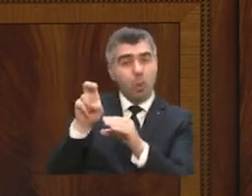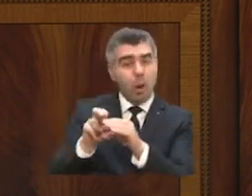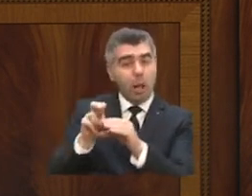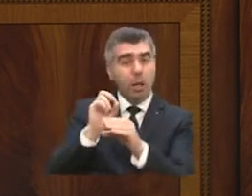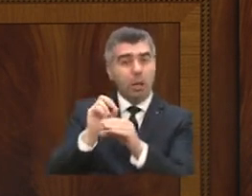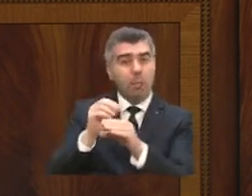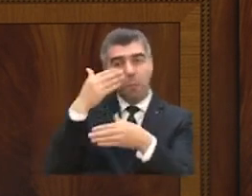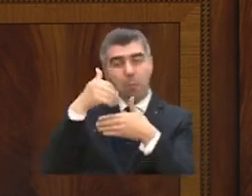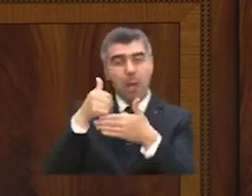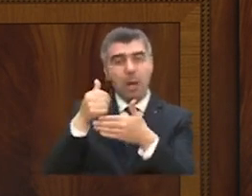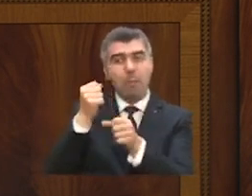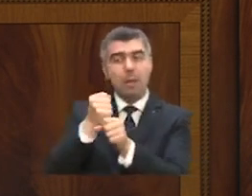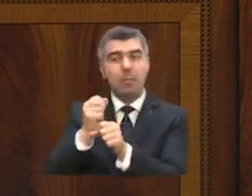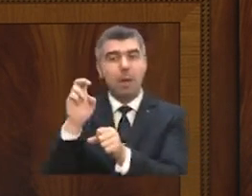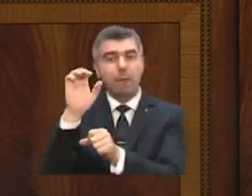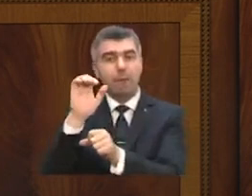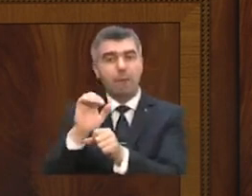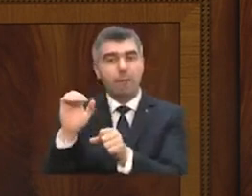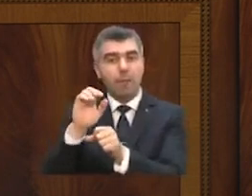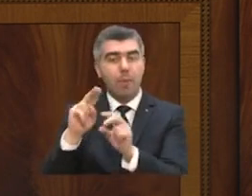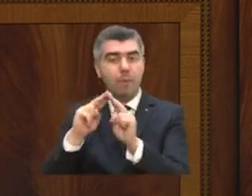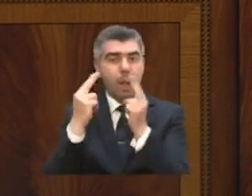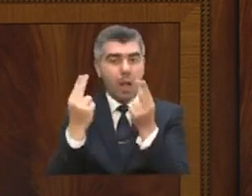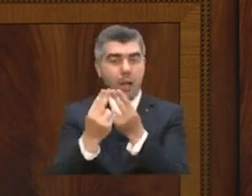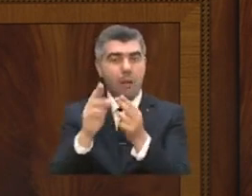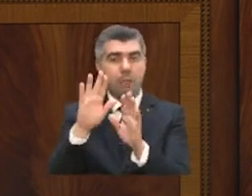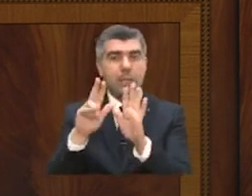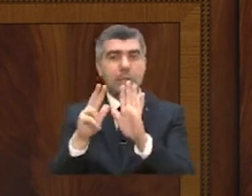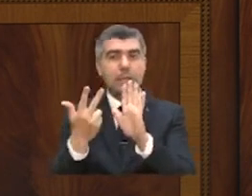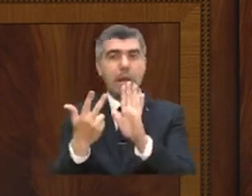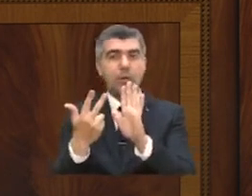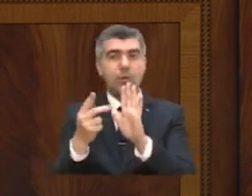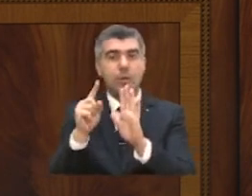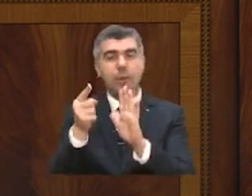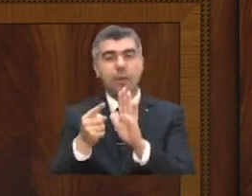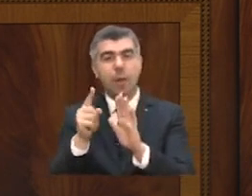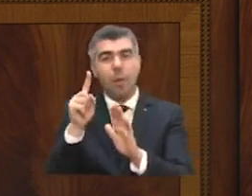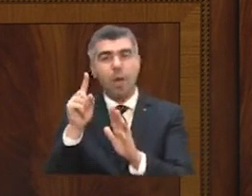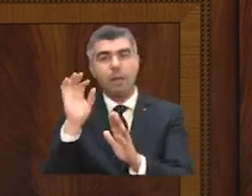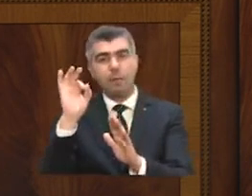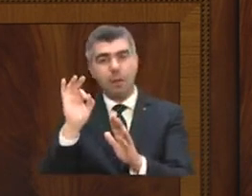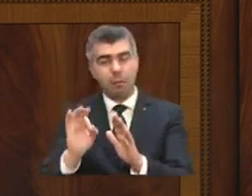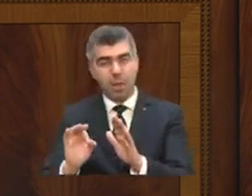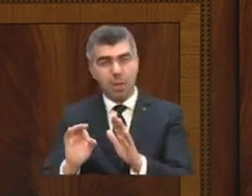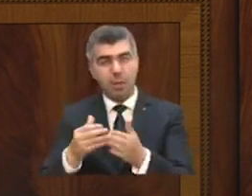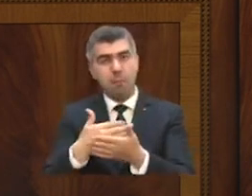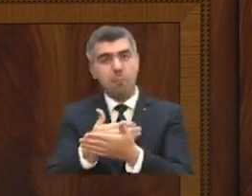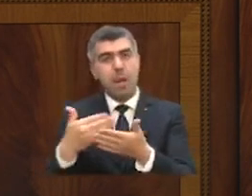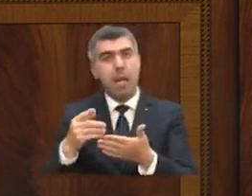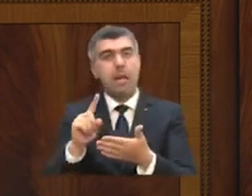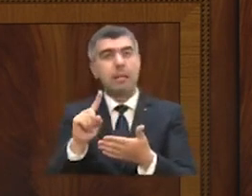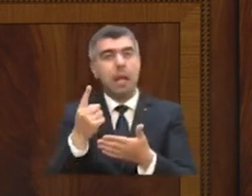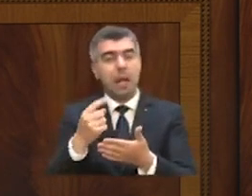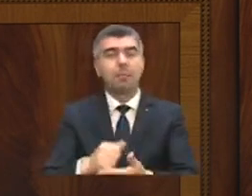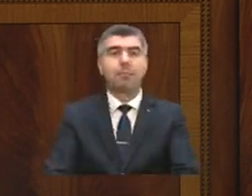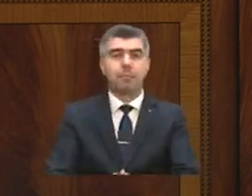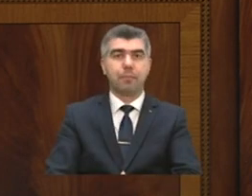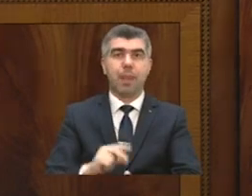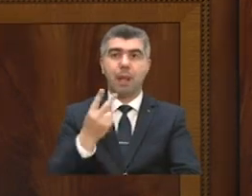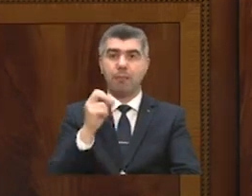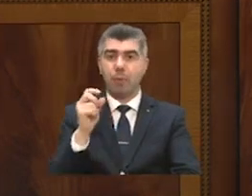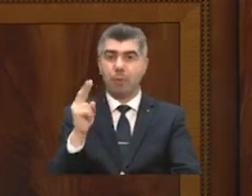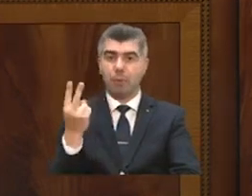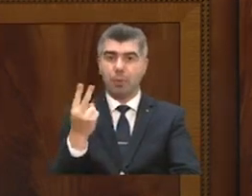المرتفعة لتبلغ 13.1 مليار درهم نهاية شهر فبراير 2022.